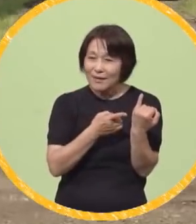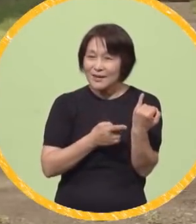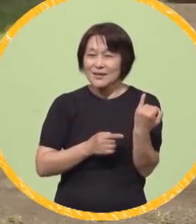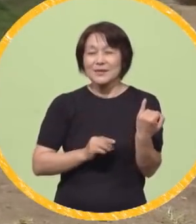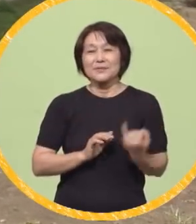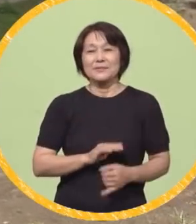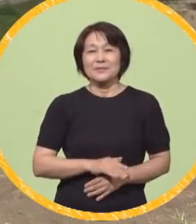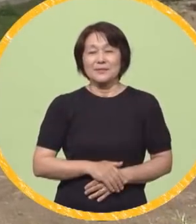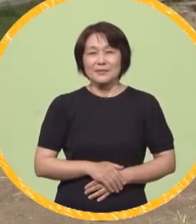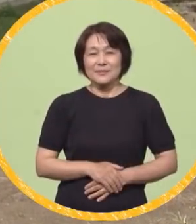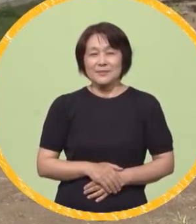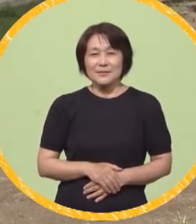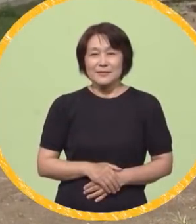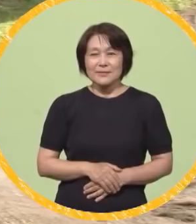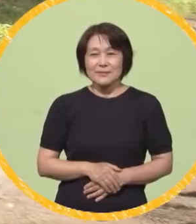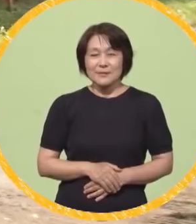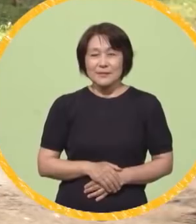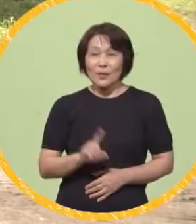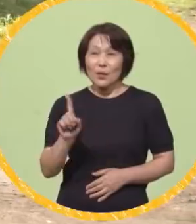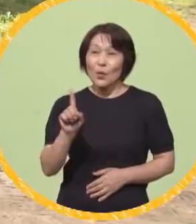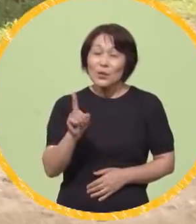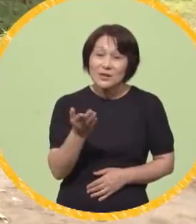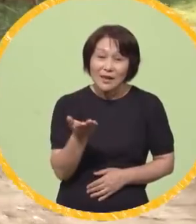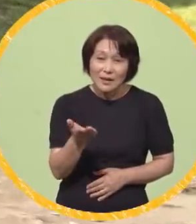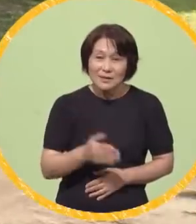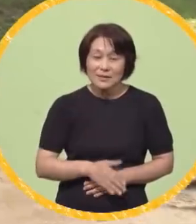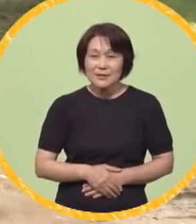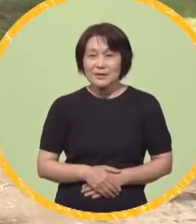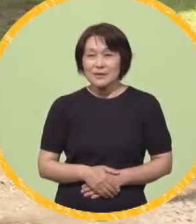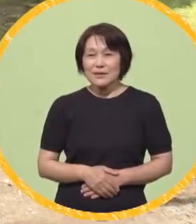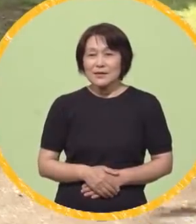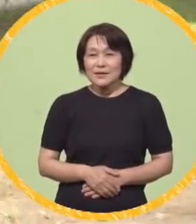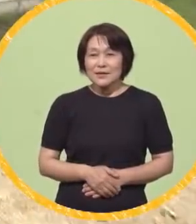ん、どうした？